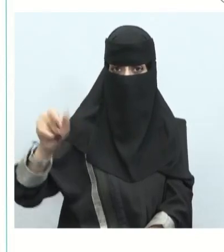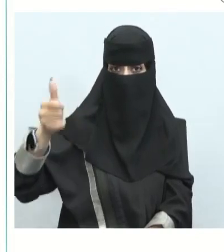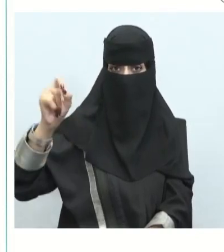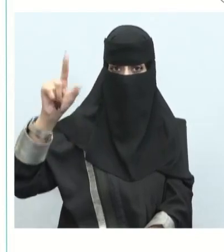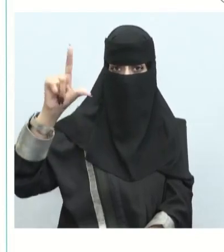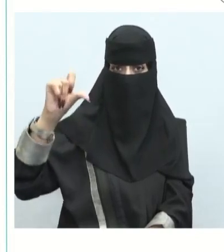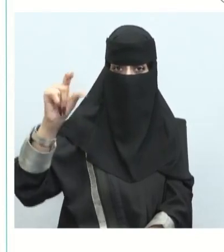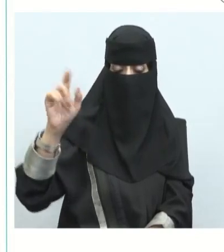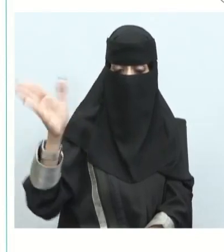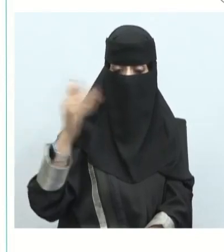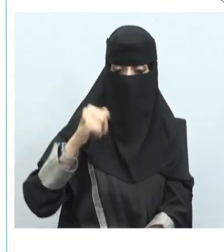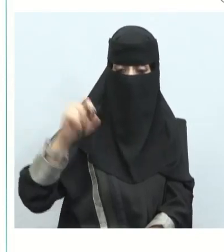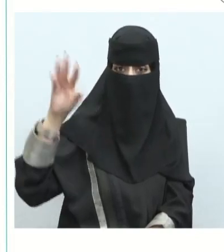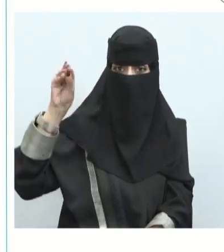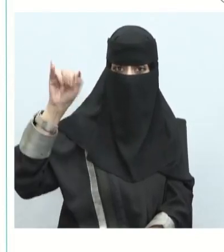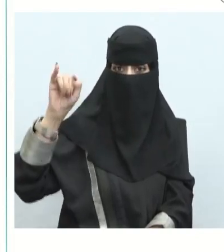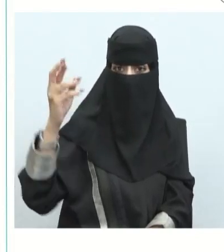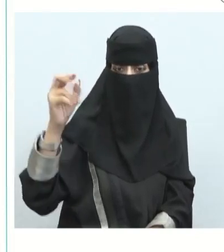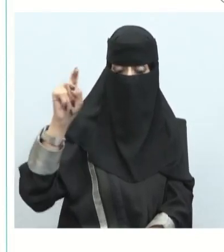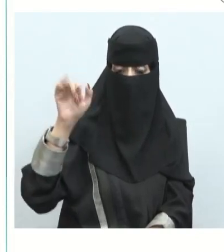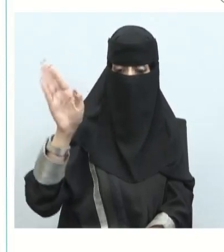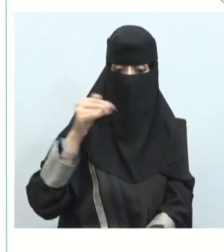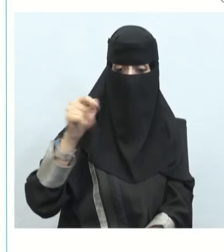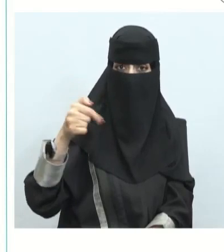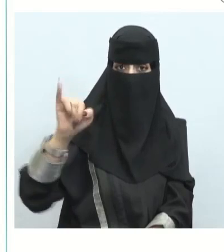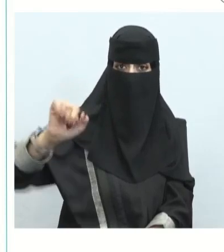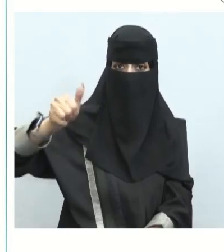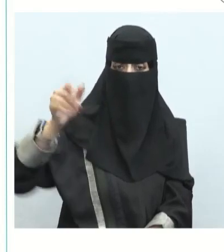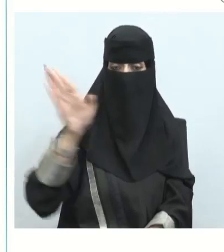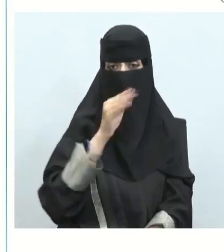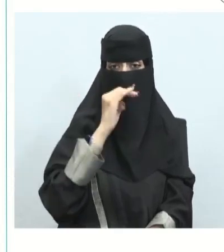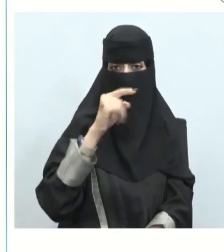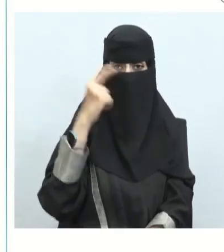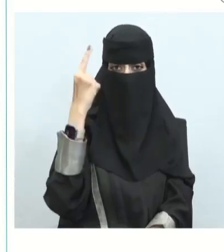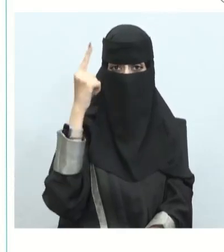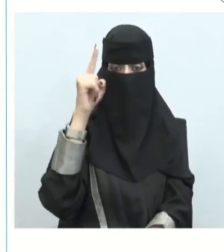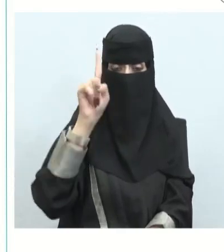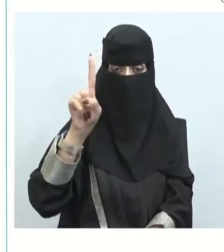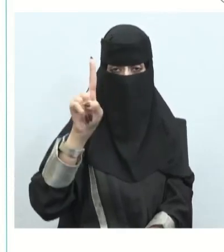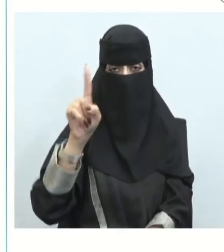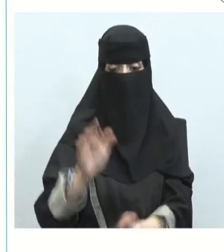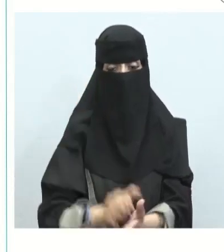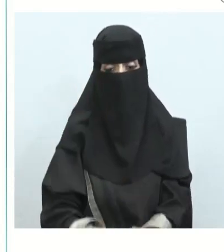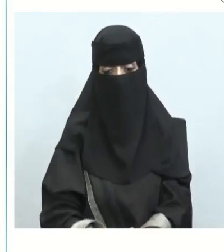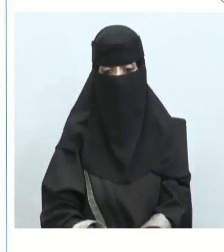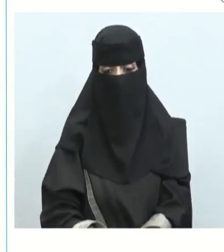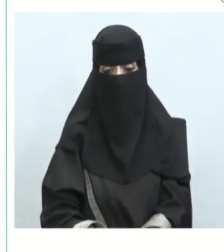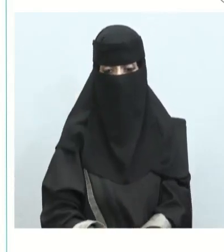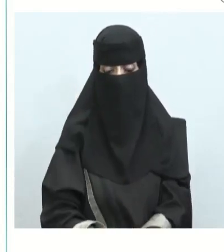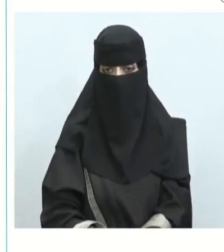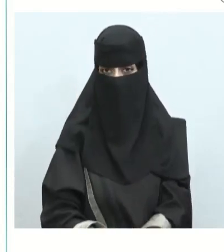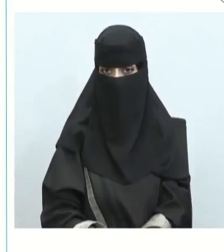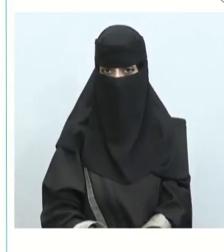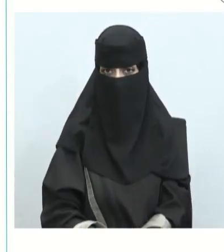بير بالتاكيد ذكرنا ان ماكيل لاند هو من وضع هذه النظريه الاحتياجات ذكر ان الاحتياجات